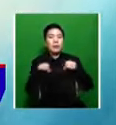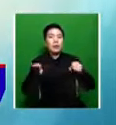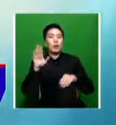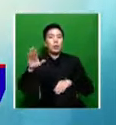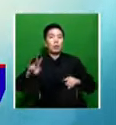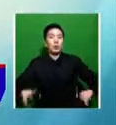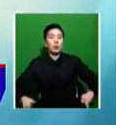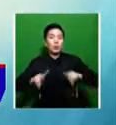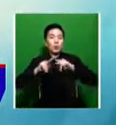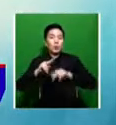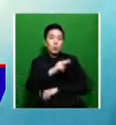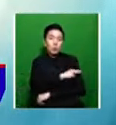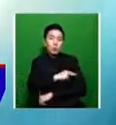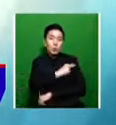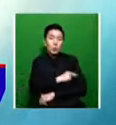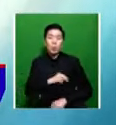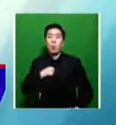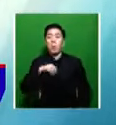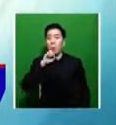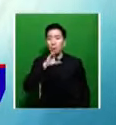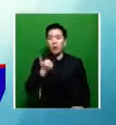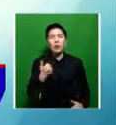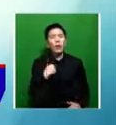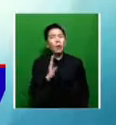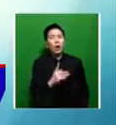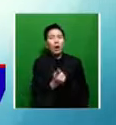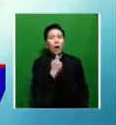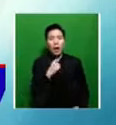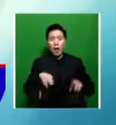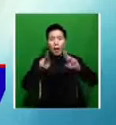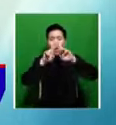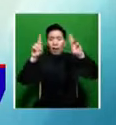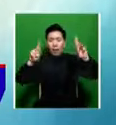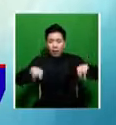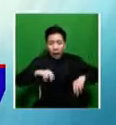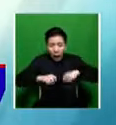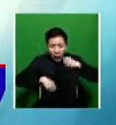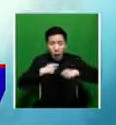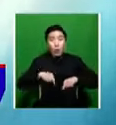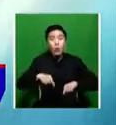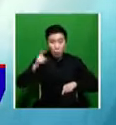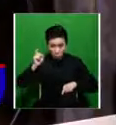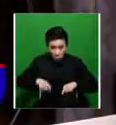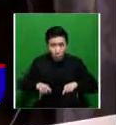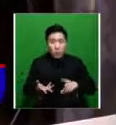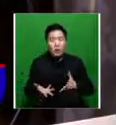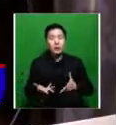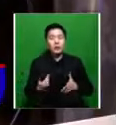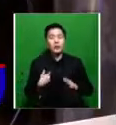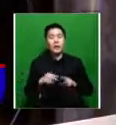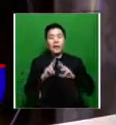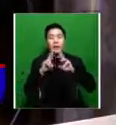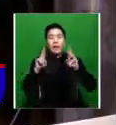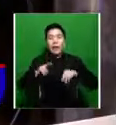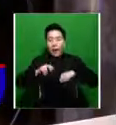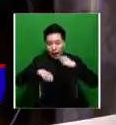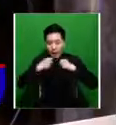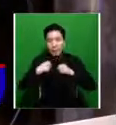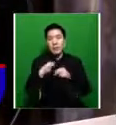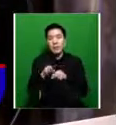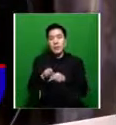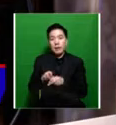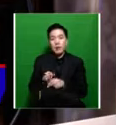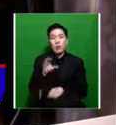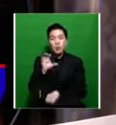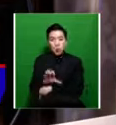ำหนดก็จะมีคำถามอีกด้วยเช่นเดียวกันนะครับว่าร้านอาหารด้วยหรือเปล่านะครับตัวร้านอาหารเนี่ยมีกฎหมายคุมร้านอาหารด้วยตัวเองอยู่แล้ว